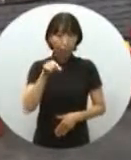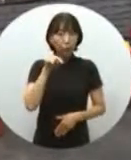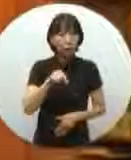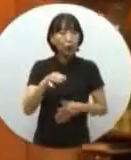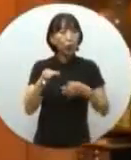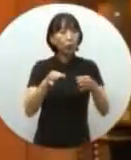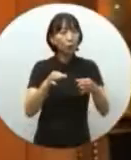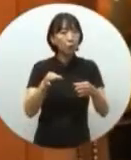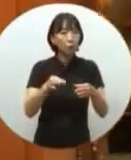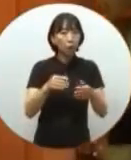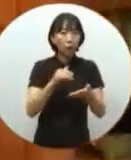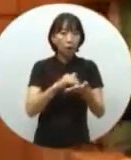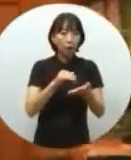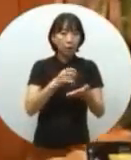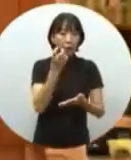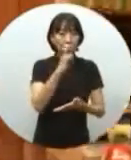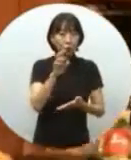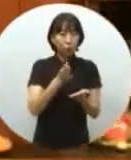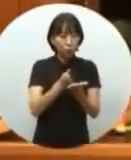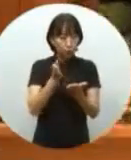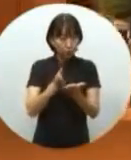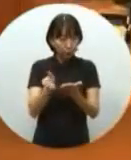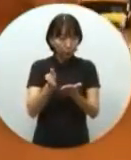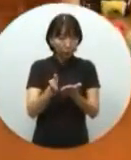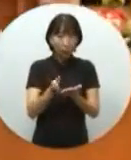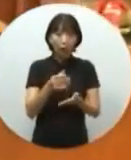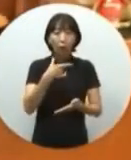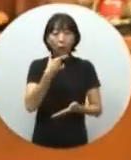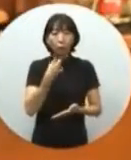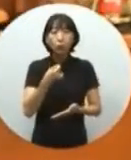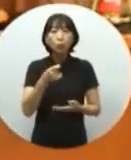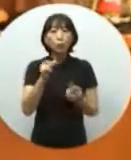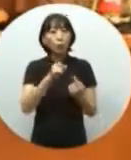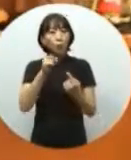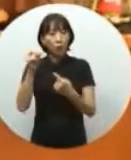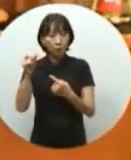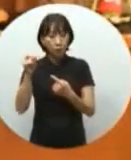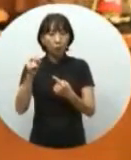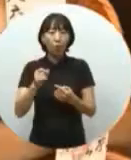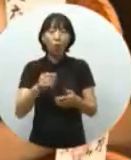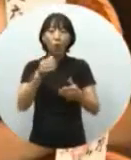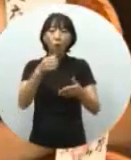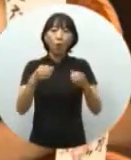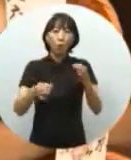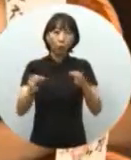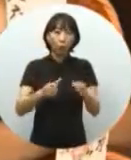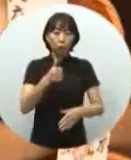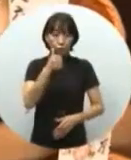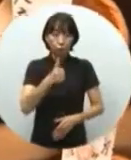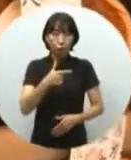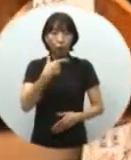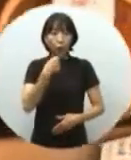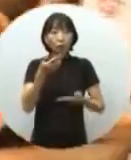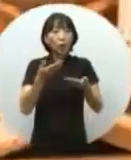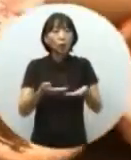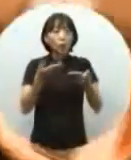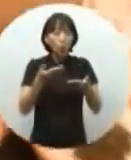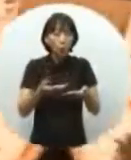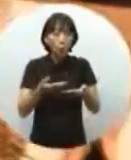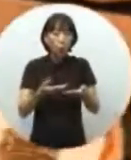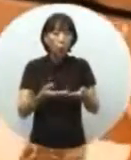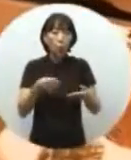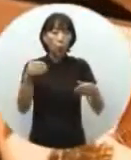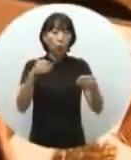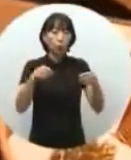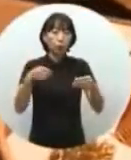はおよそ20種類の中から好みのものを選ぶと、ご主人がお好きな量をすぐに袋詰めしてくれ